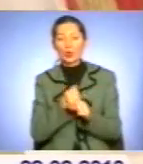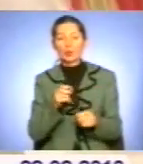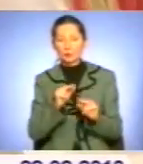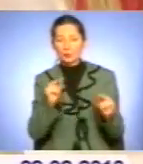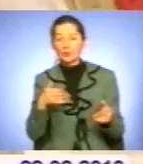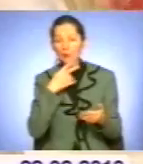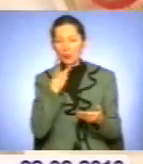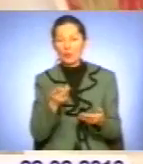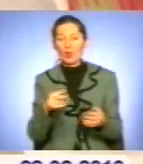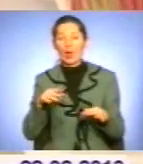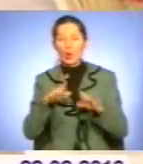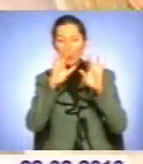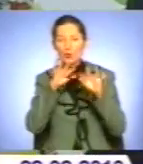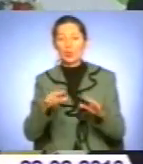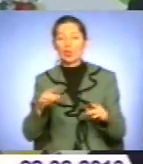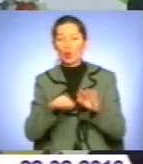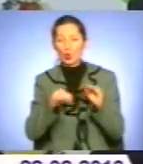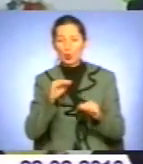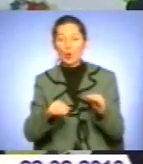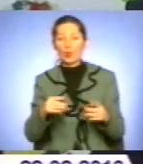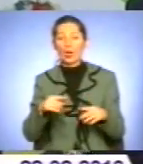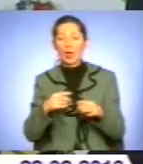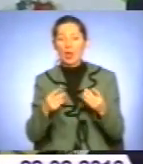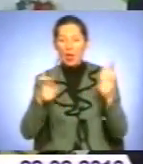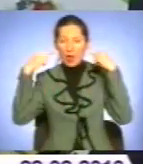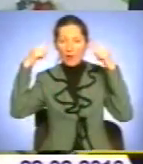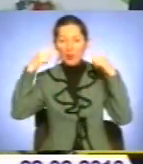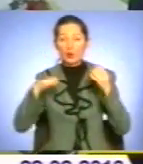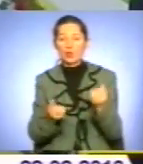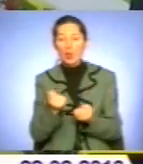комп'ютерні розробки, різноманітні пристрої. Кожного року я